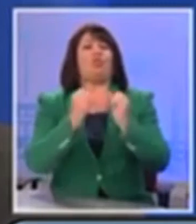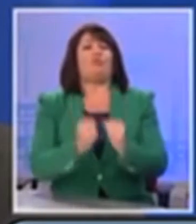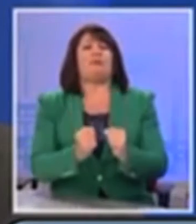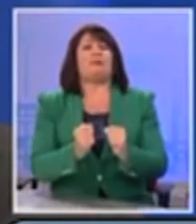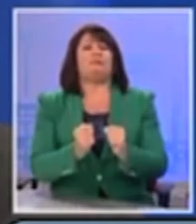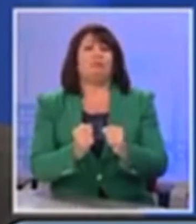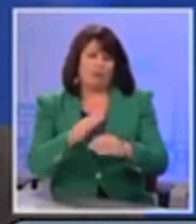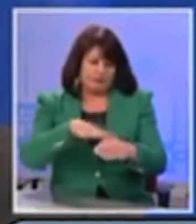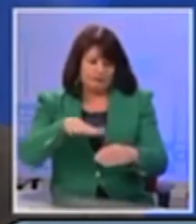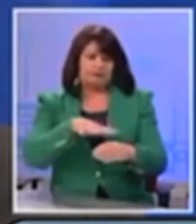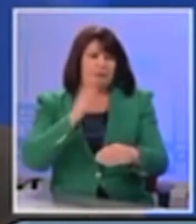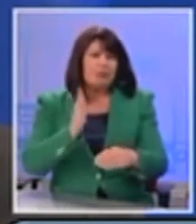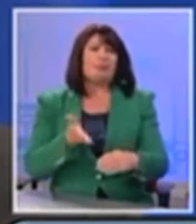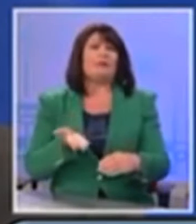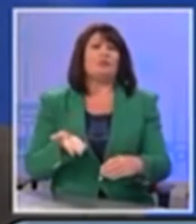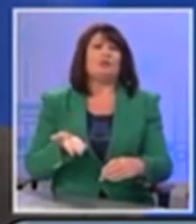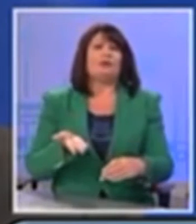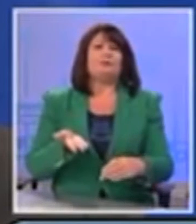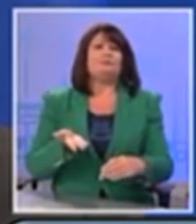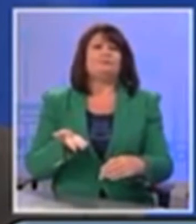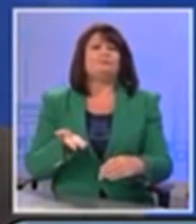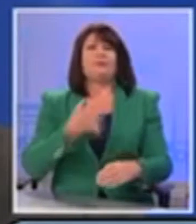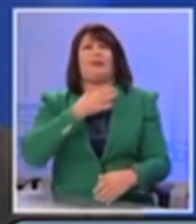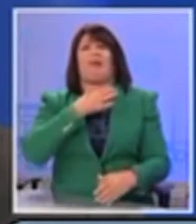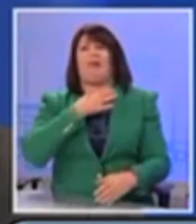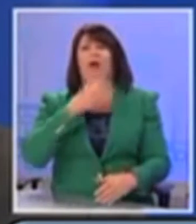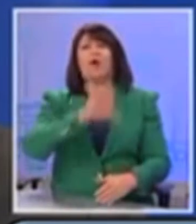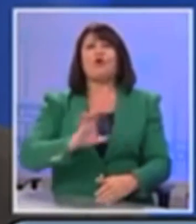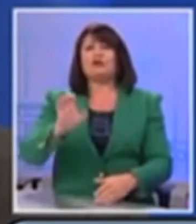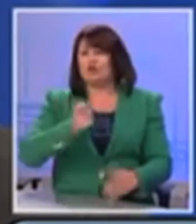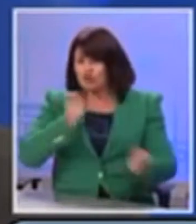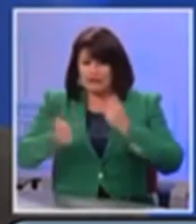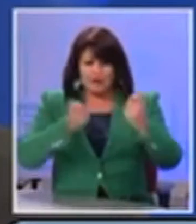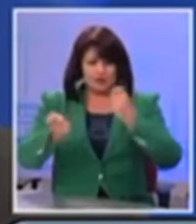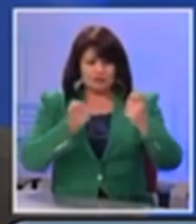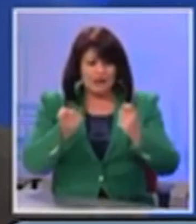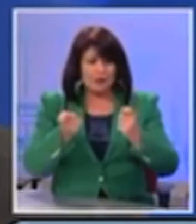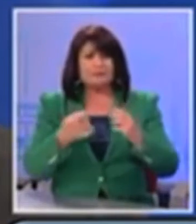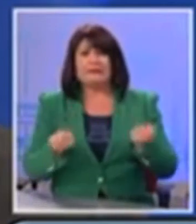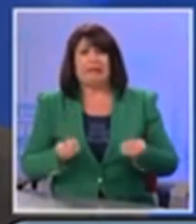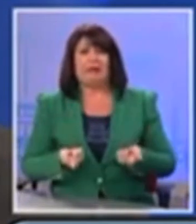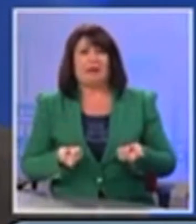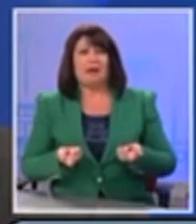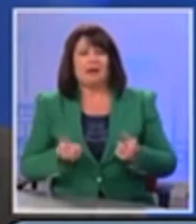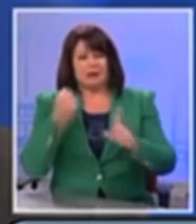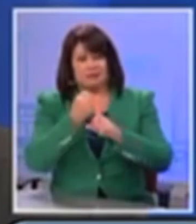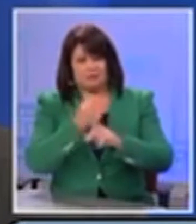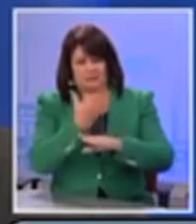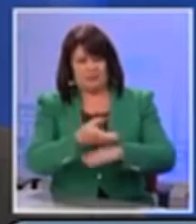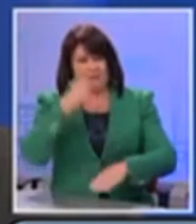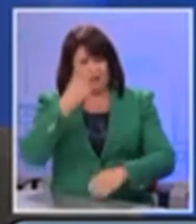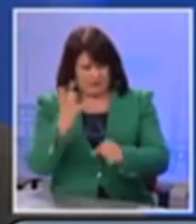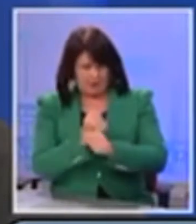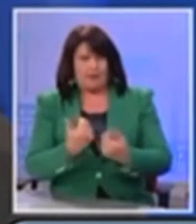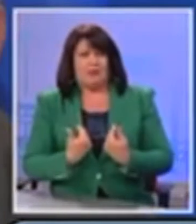réciproquement, ces puissances proposent que ce soit les créanciers qui eux-mêmes fixent les règles et que ce